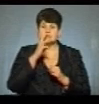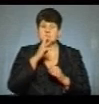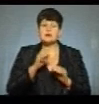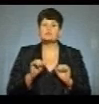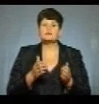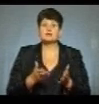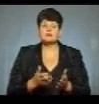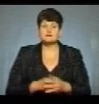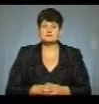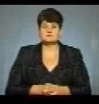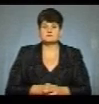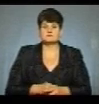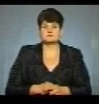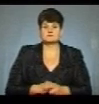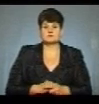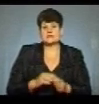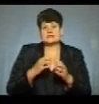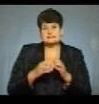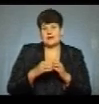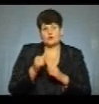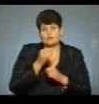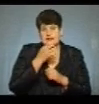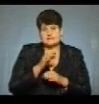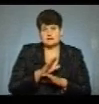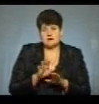управлінні? Середня я вам не скажу.